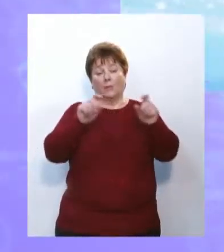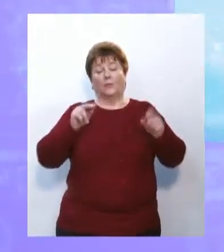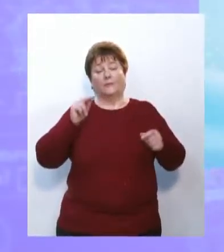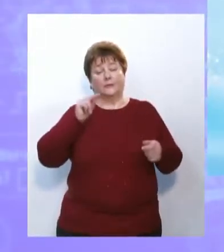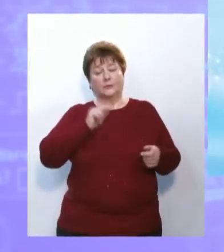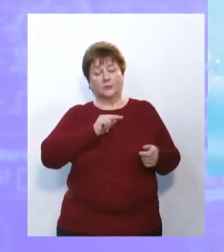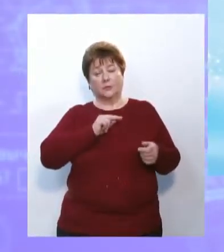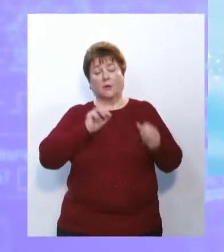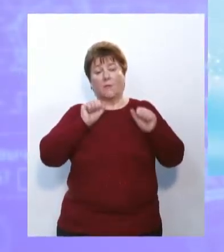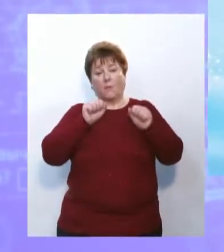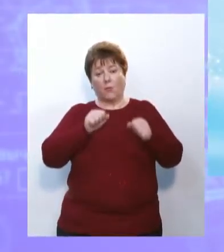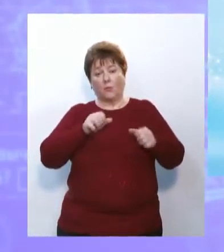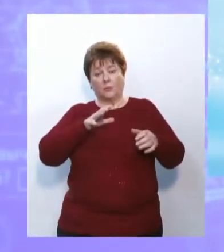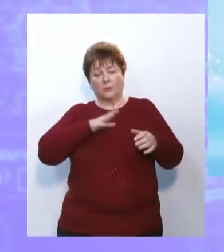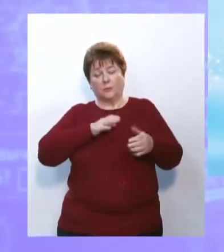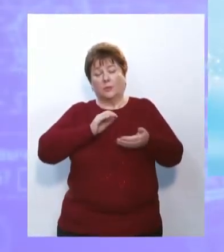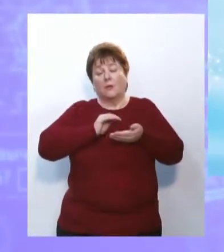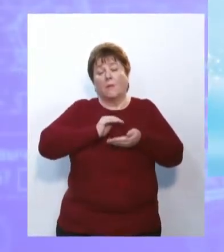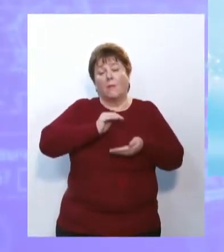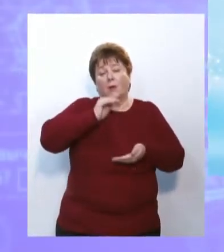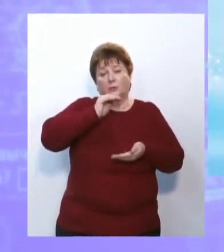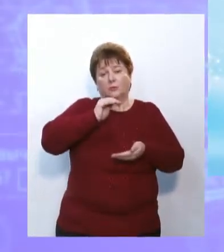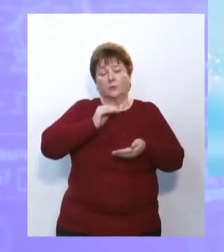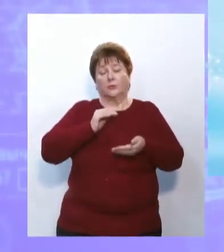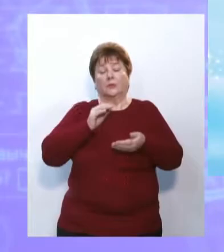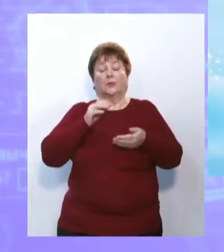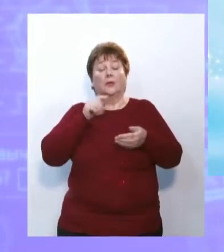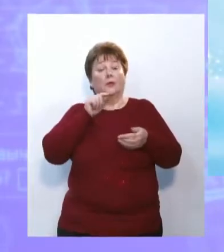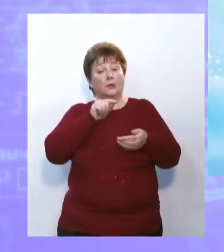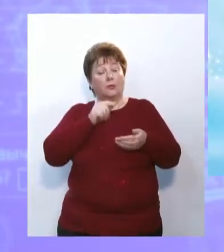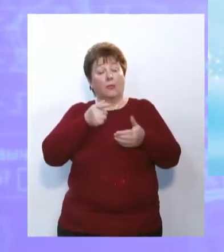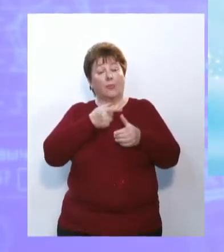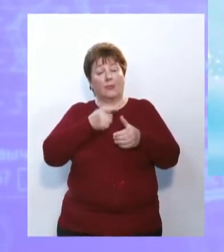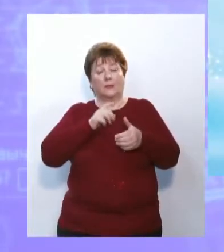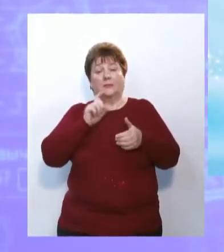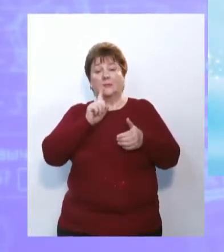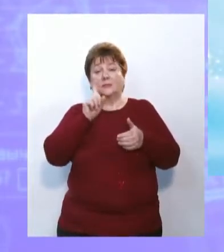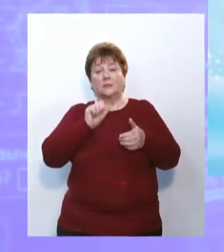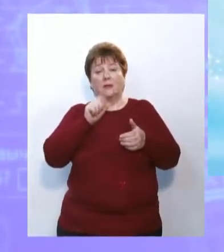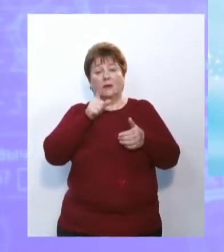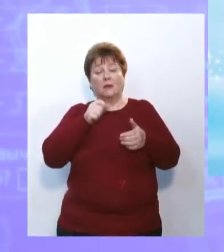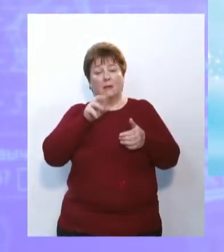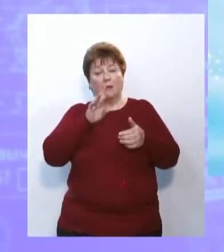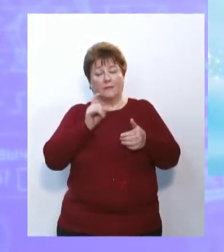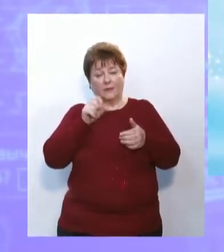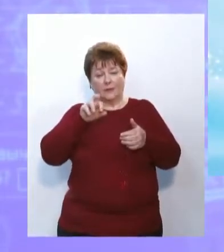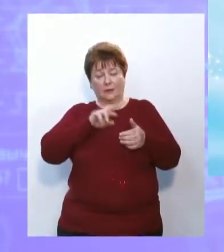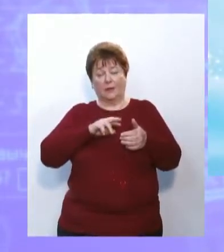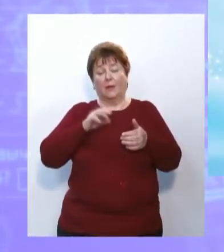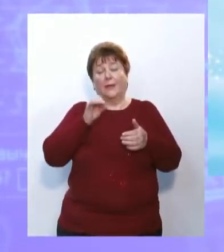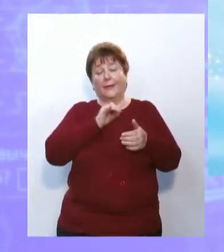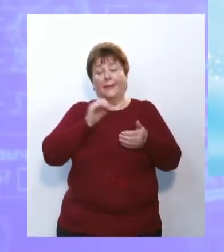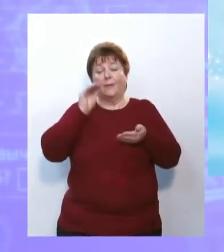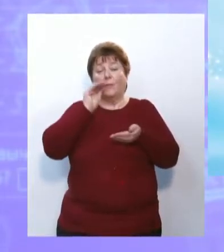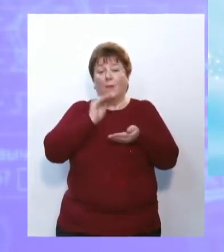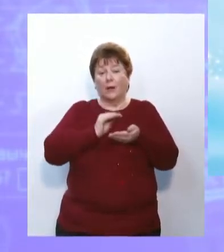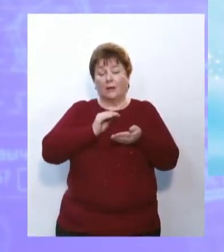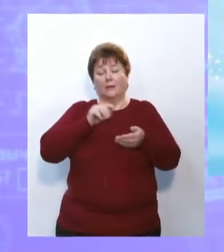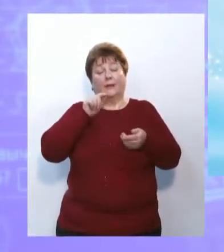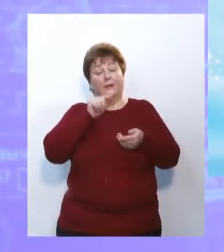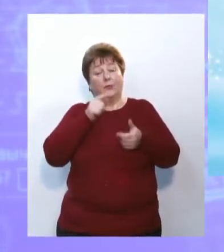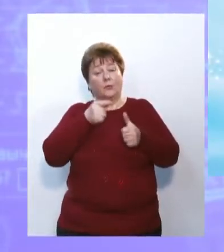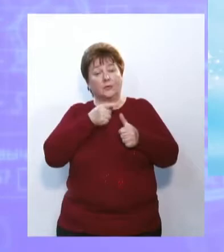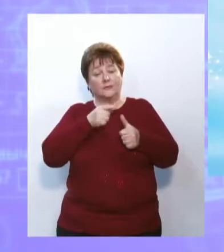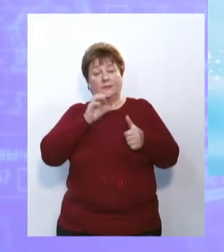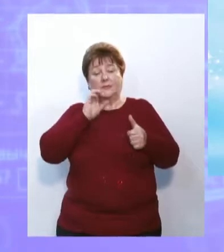Ч может быть большой. Ее называют заглавной. И маленькой. Ее